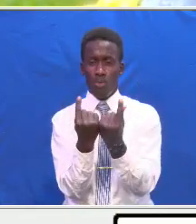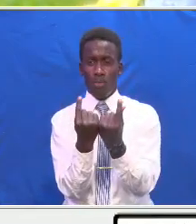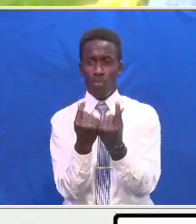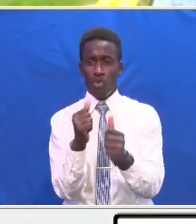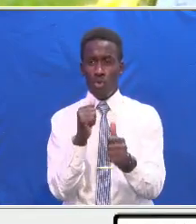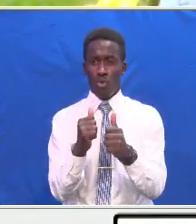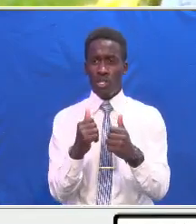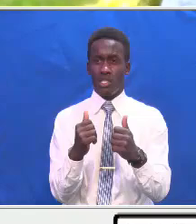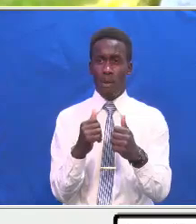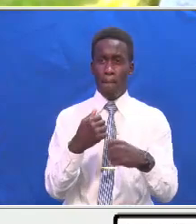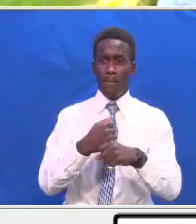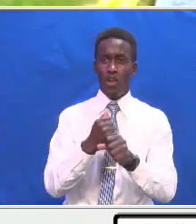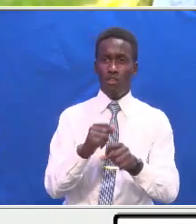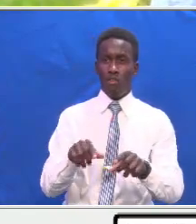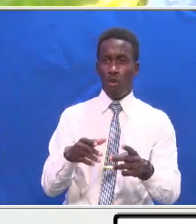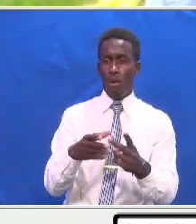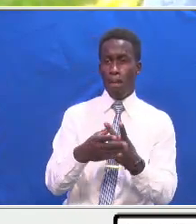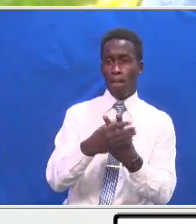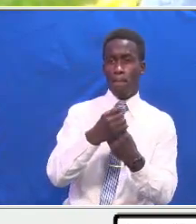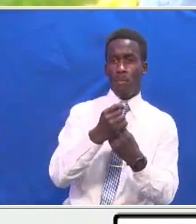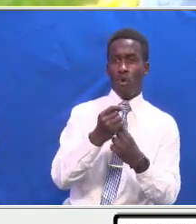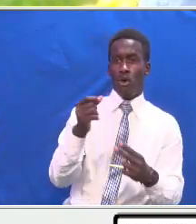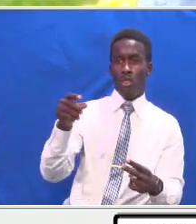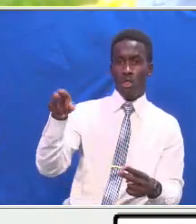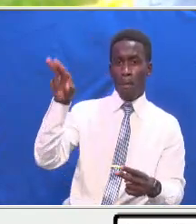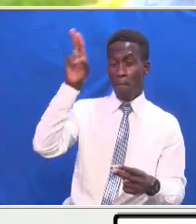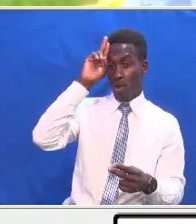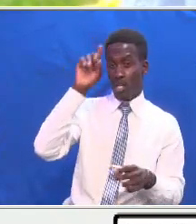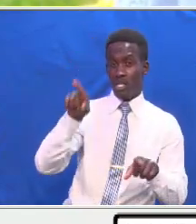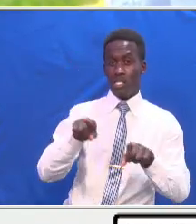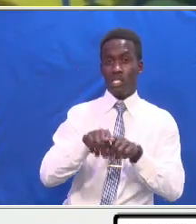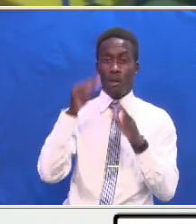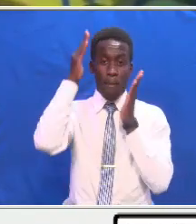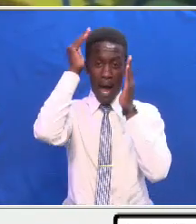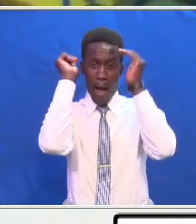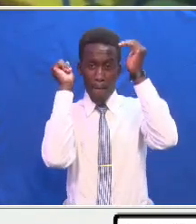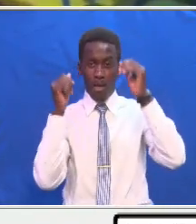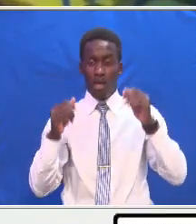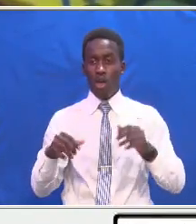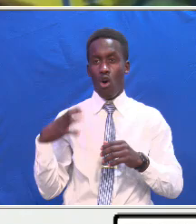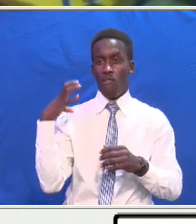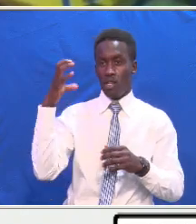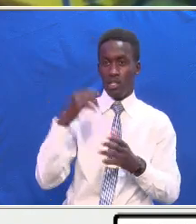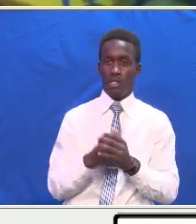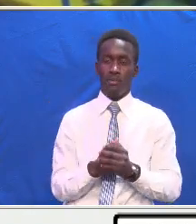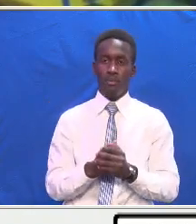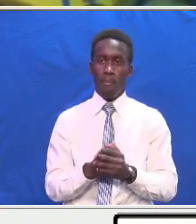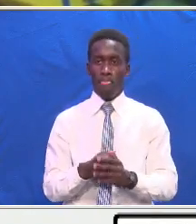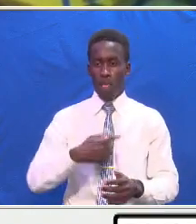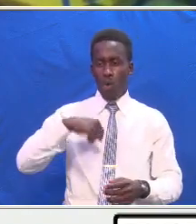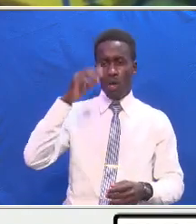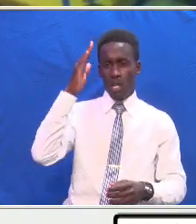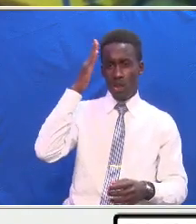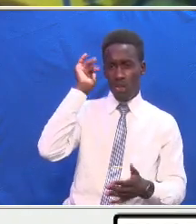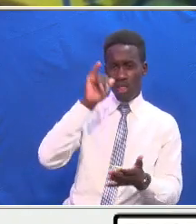which is comprised of both police and army officers. We know for a fact that there